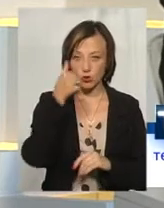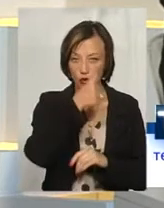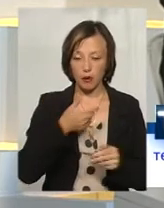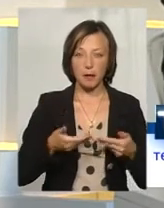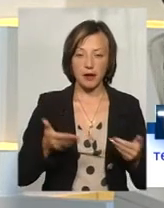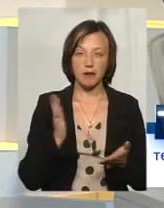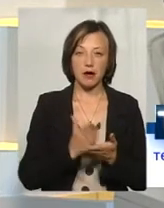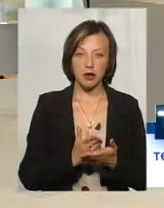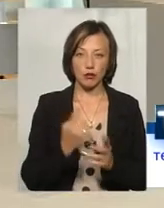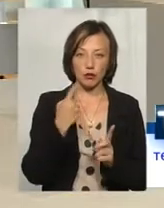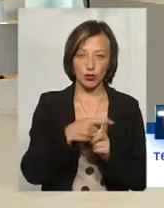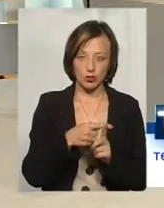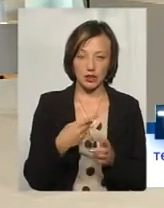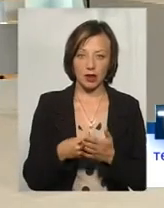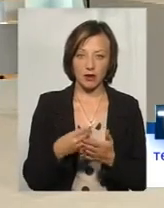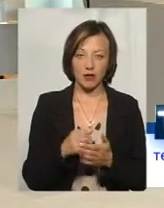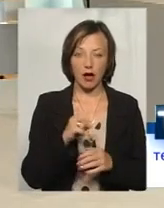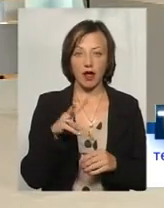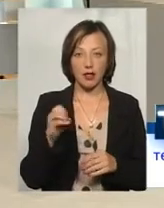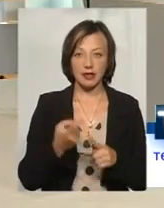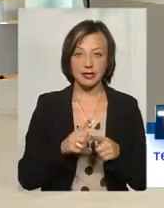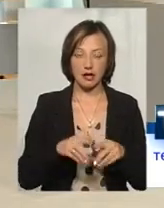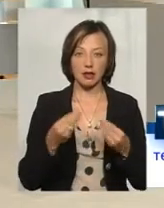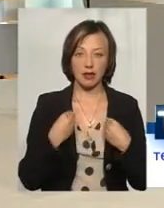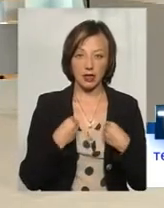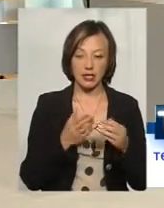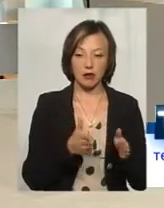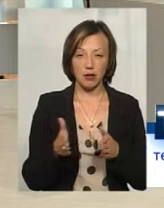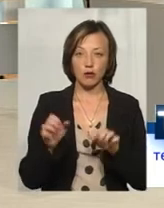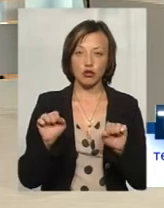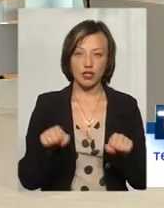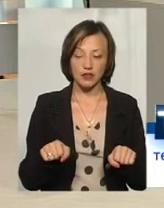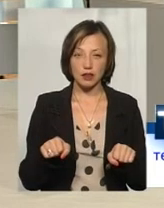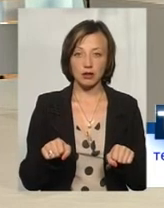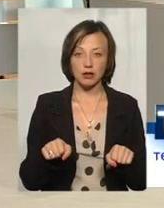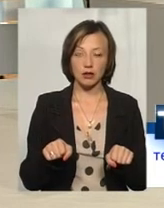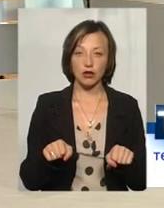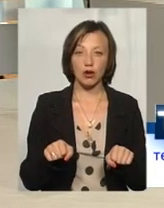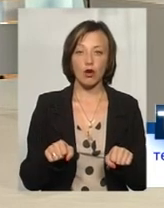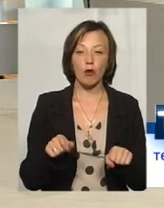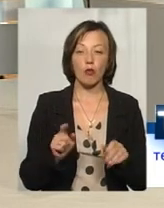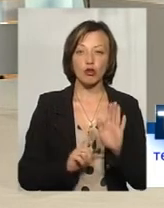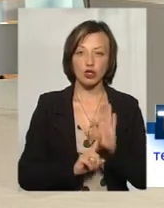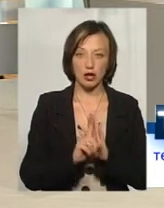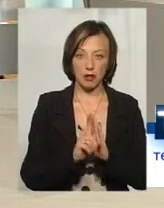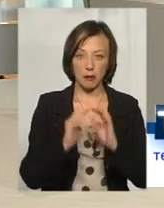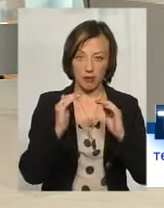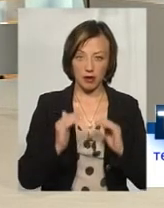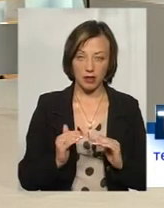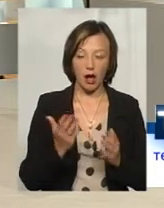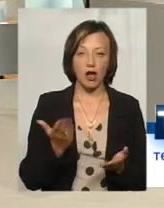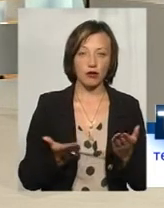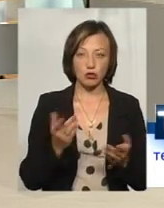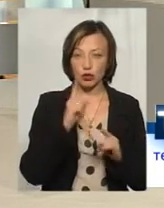ми будемо мати плюс тарифі, але це дає нам стабільність і можливість того, що він почне все ж таки падати. А